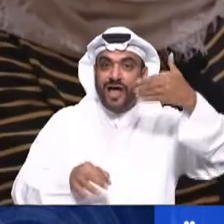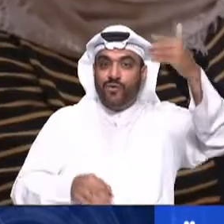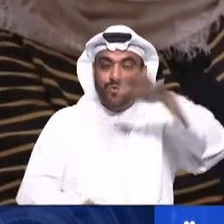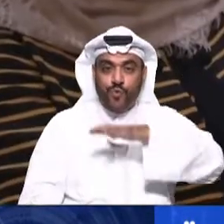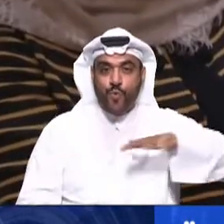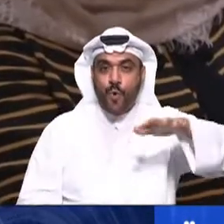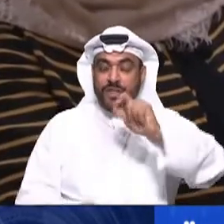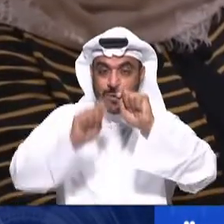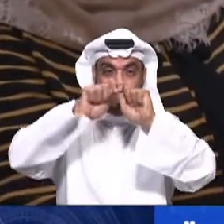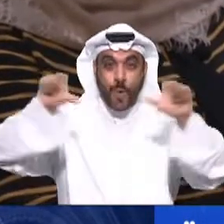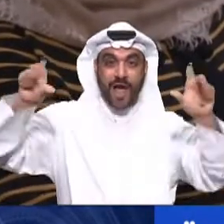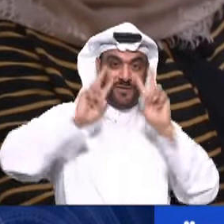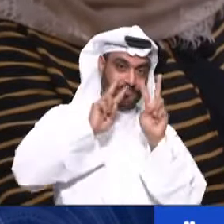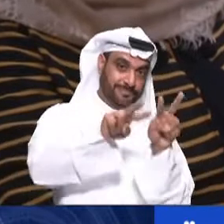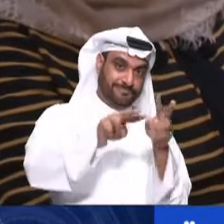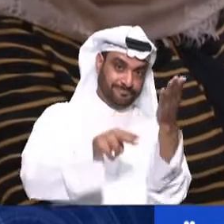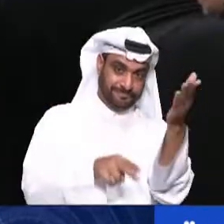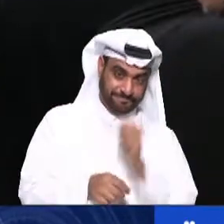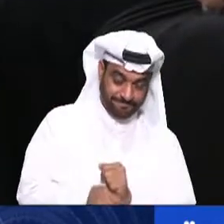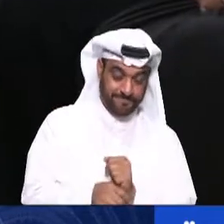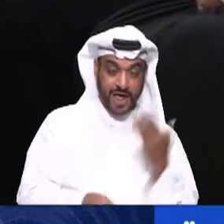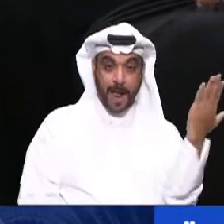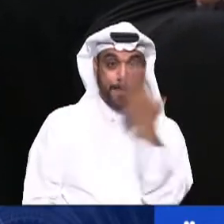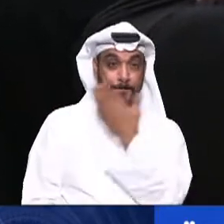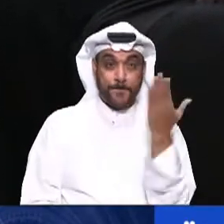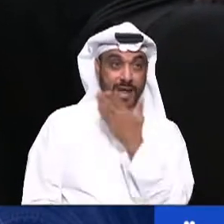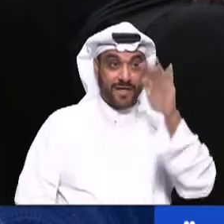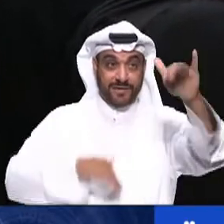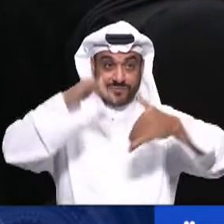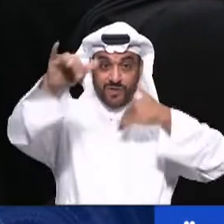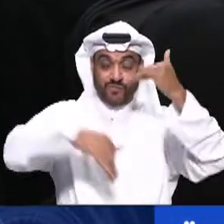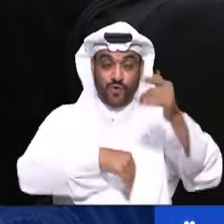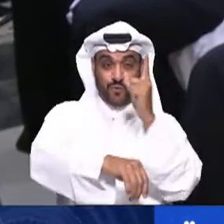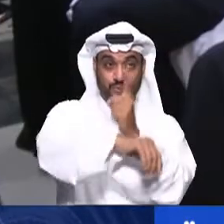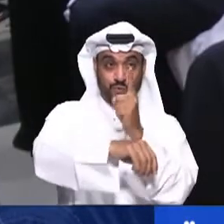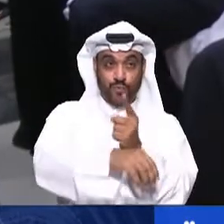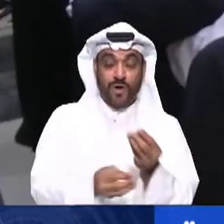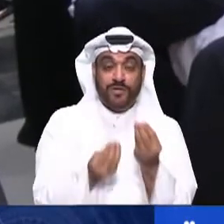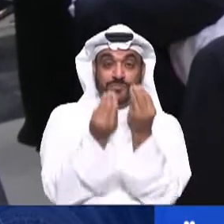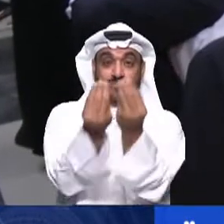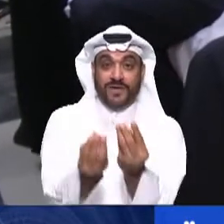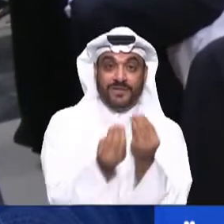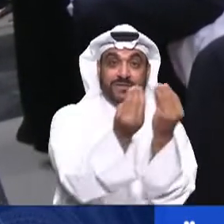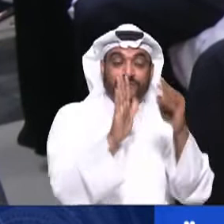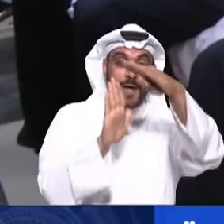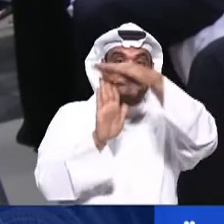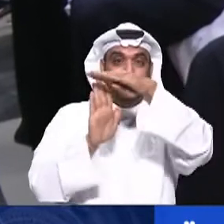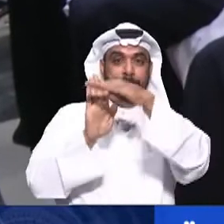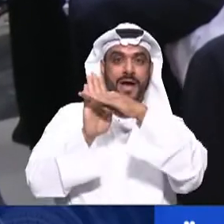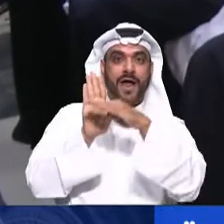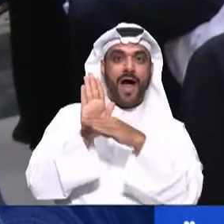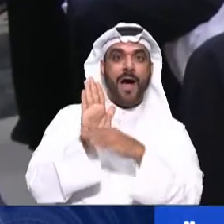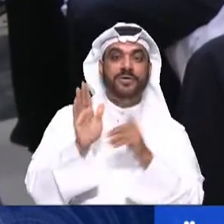تجلى ذلك بمشاركة شبكة مدارس التنمية المستدامة في تقديم العديد من البرامج والأنشطة خلال